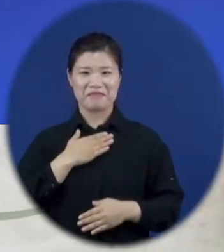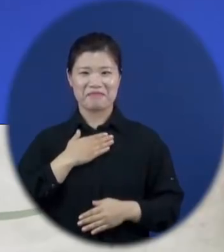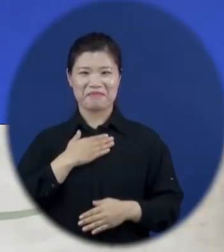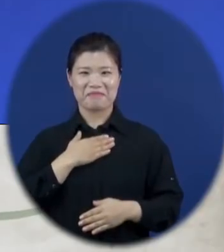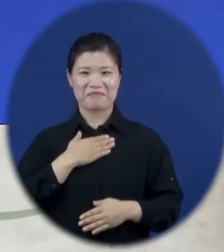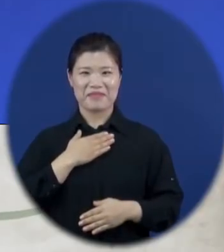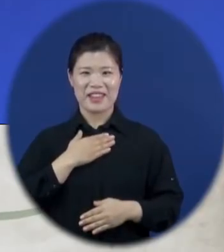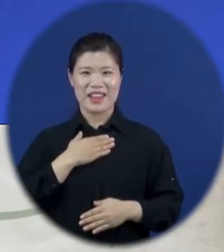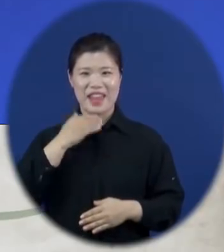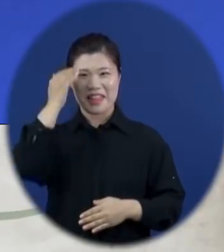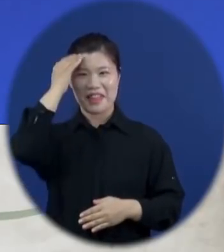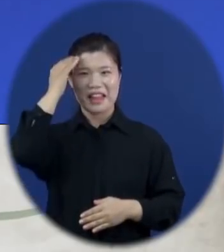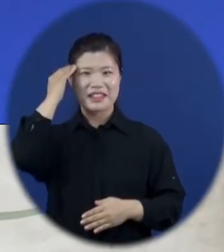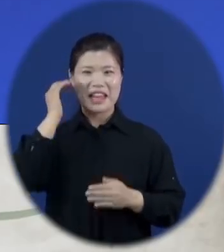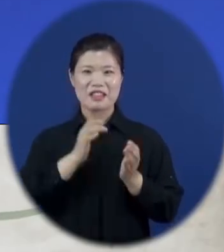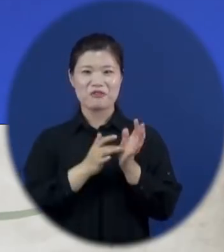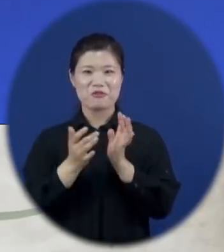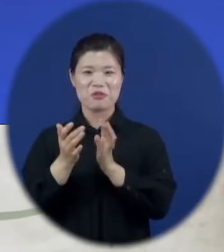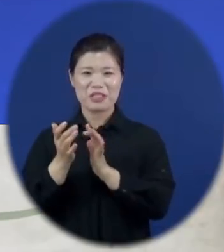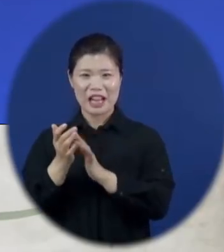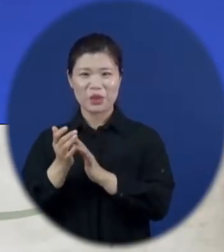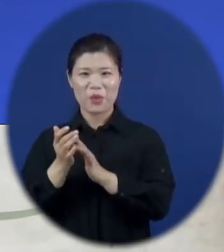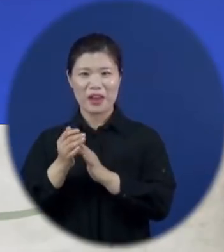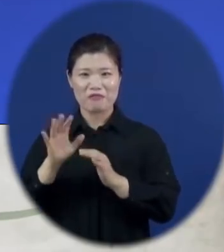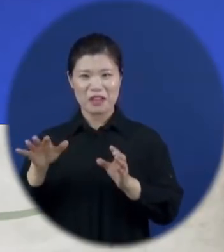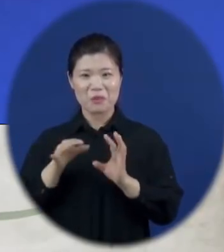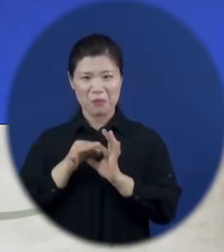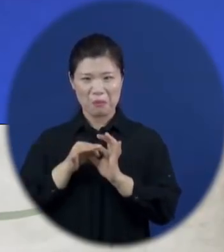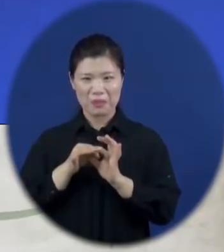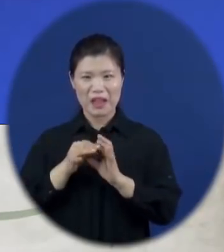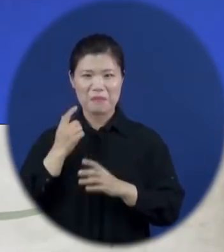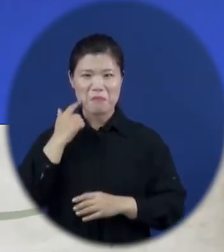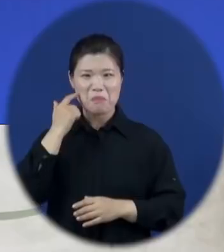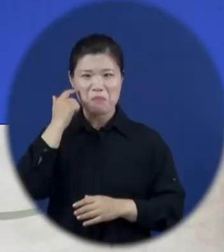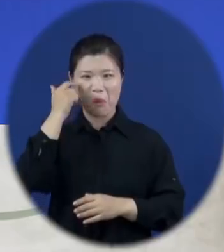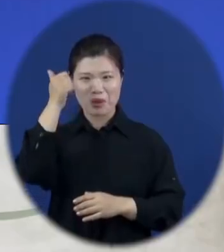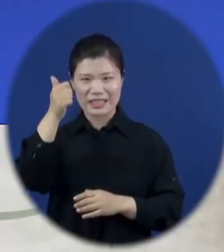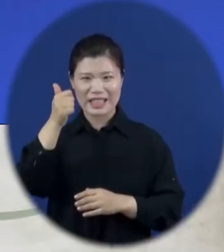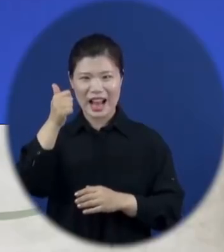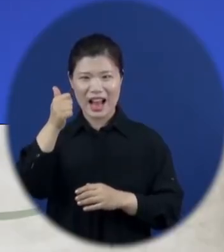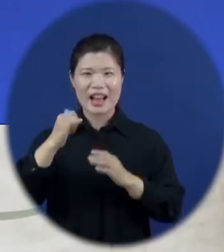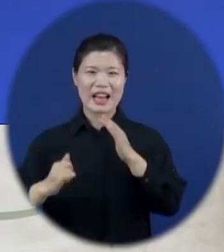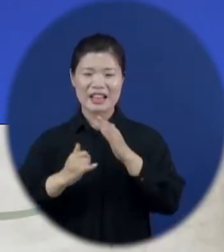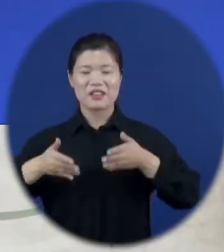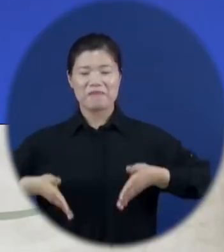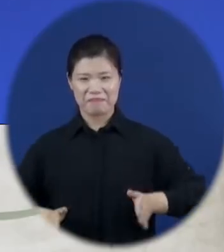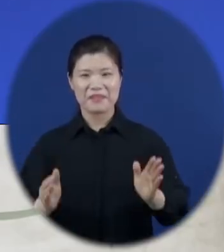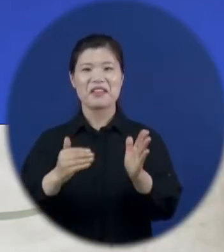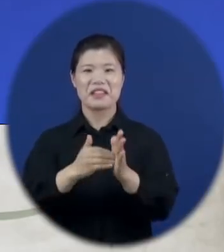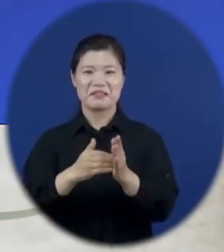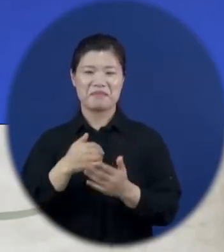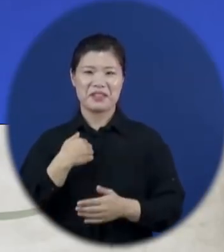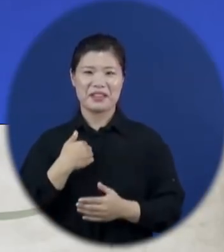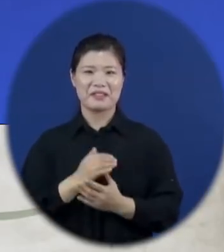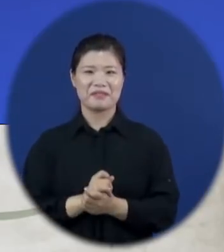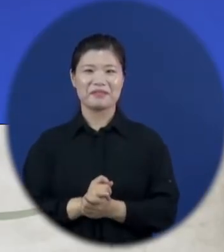저는 대한예수교 장로회 합동 측 목사 가정에서 태어났습니다.